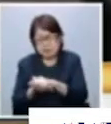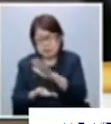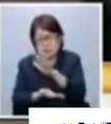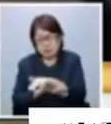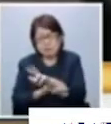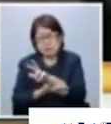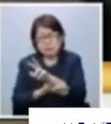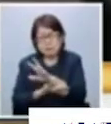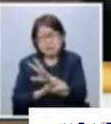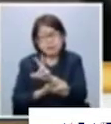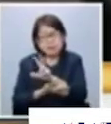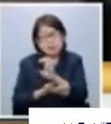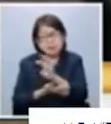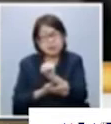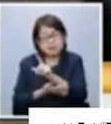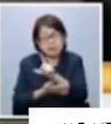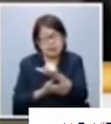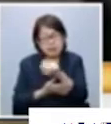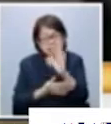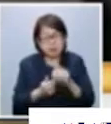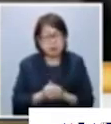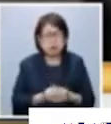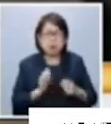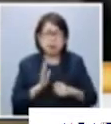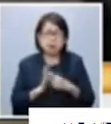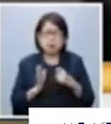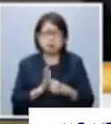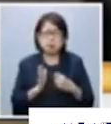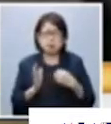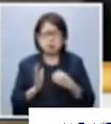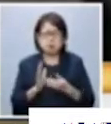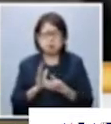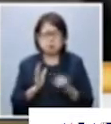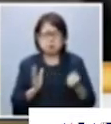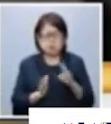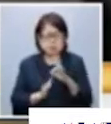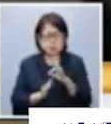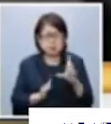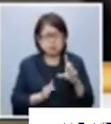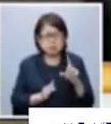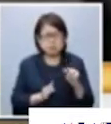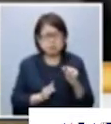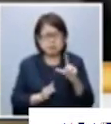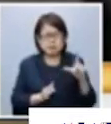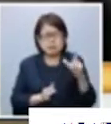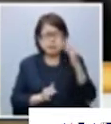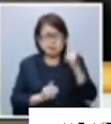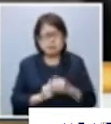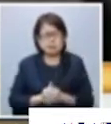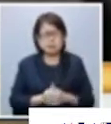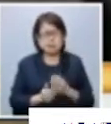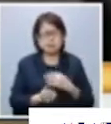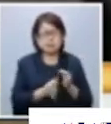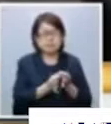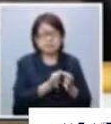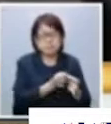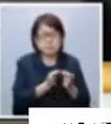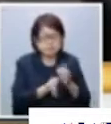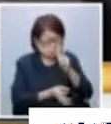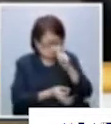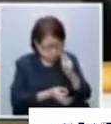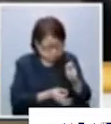เหตุผลที่ผมขออนุญาตปรับลดไป720ล้านเนี่ยผมขออนุญาตกลับเรียนท่านประธานด้วยความเคารพดังนี้